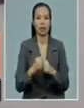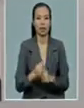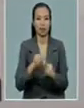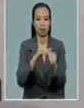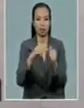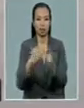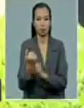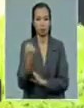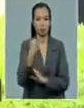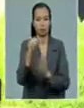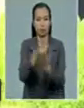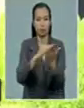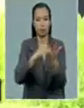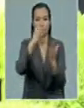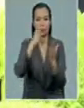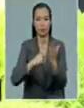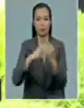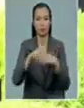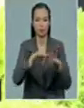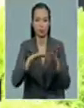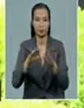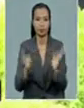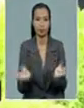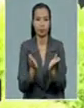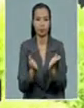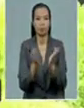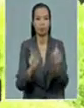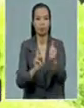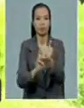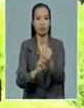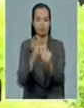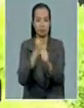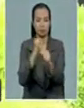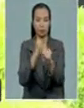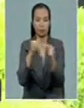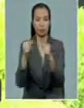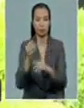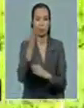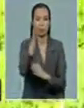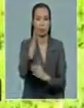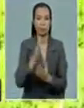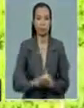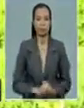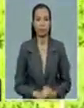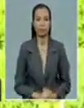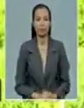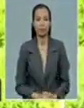ให้แก่ประเทศชาติแล้วก็พร้อมเป็นกองหนุนให้นายกรัฐมนตรีทำงานต่อไปในอนาคตด้วยค่ะ